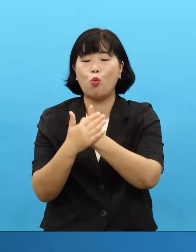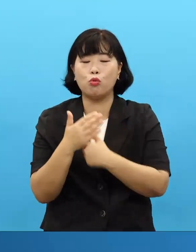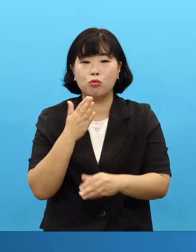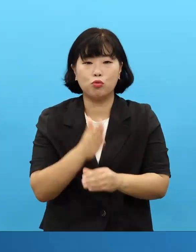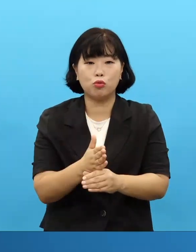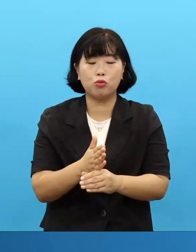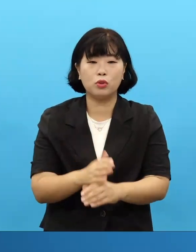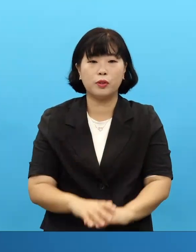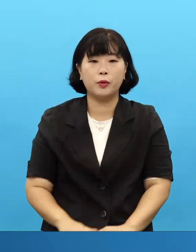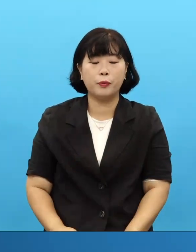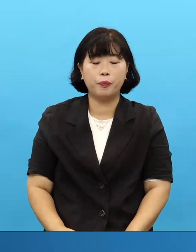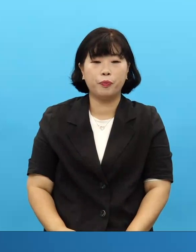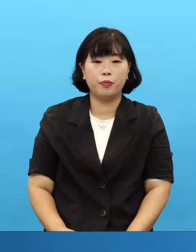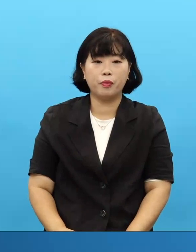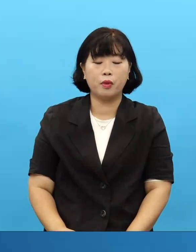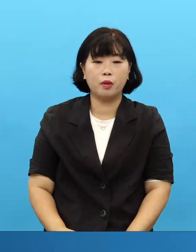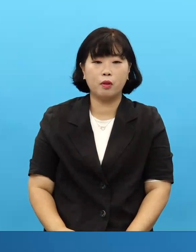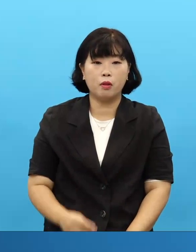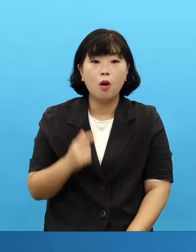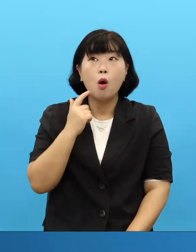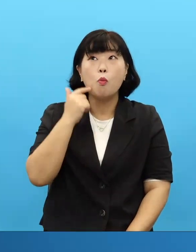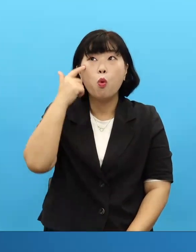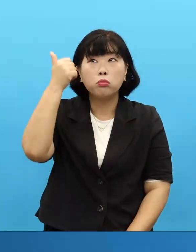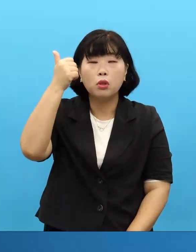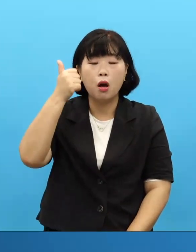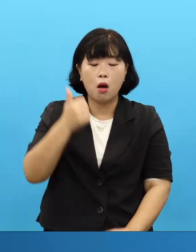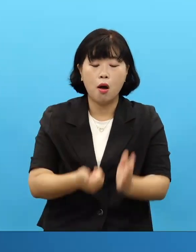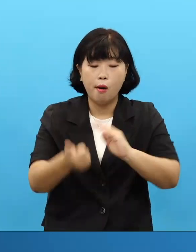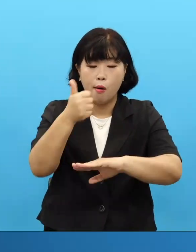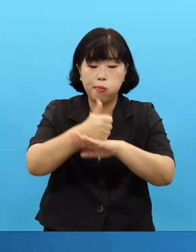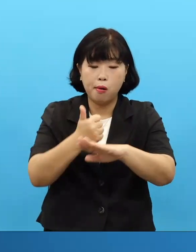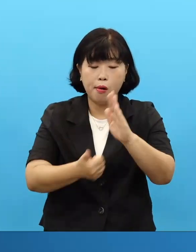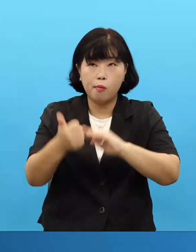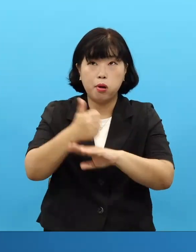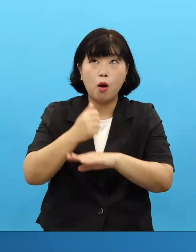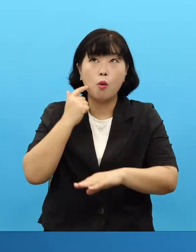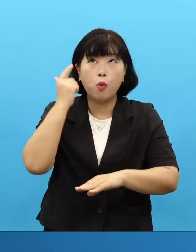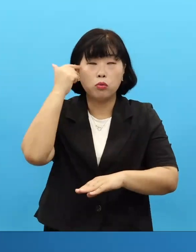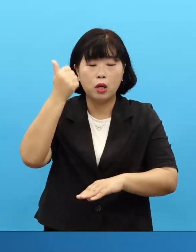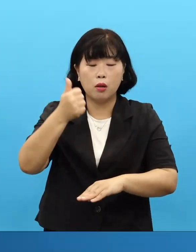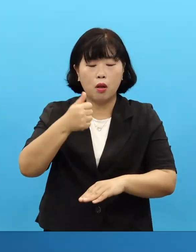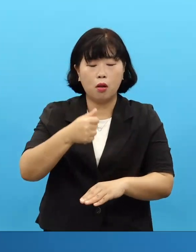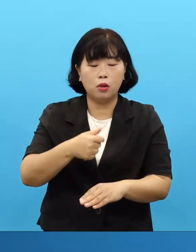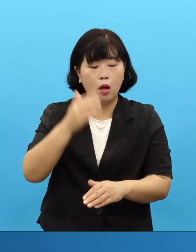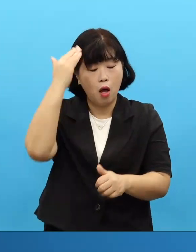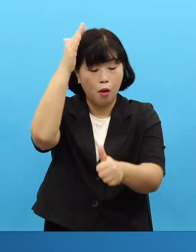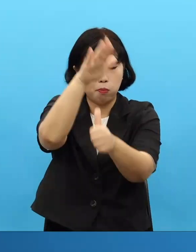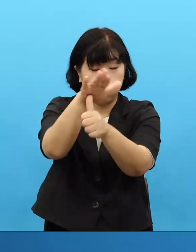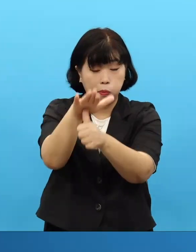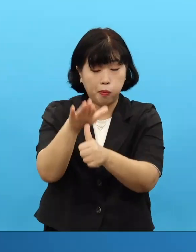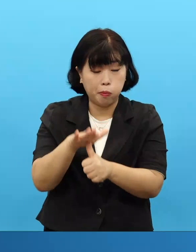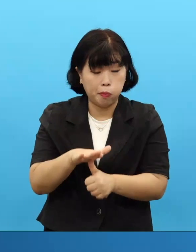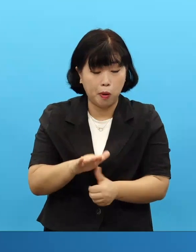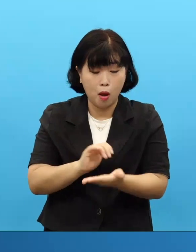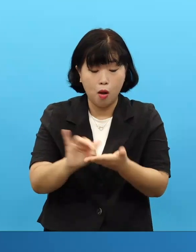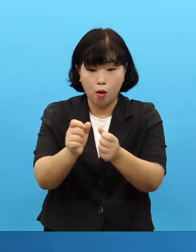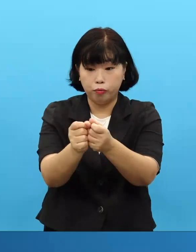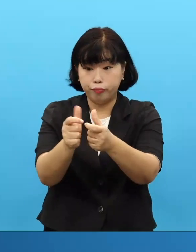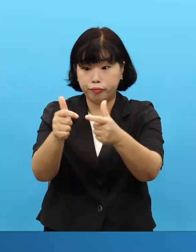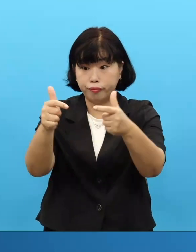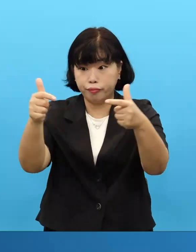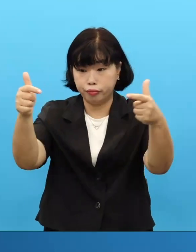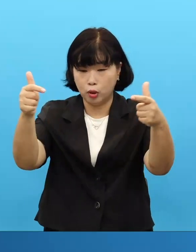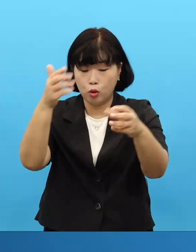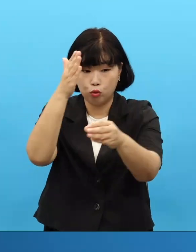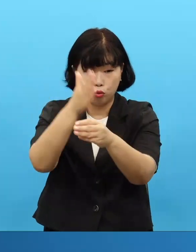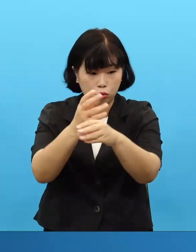목사는 쏟아져 나오는데 교인은 줄고 있어요. And this is shameful that we have more and more pastors coming out into society and yet the